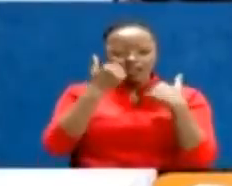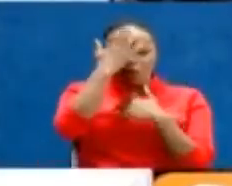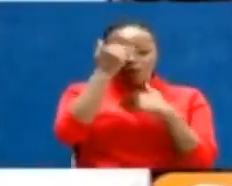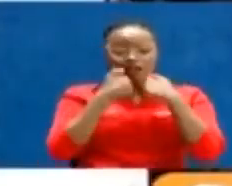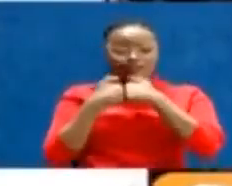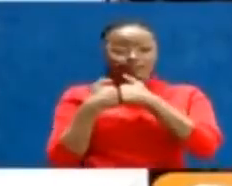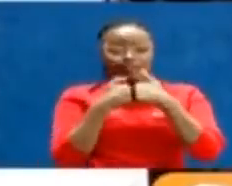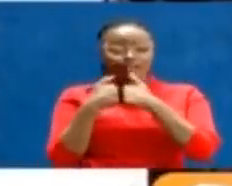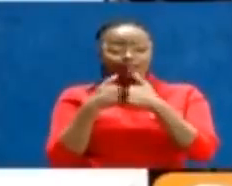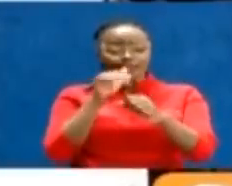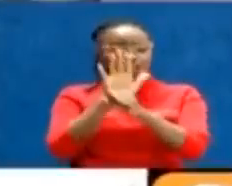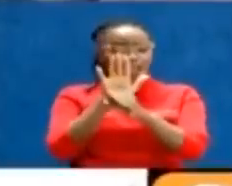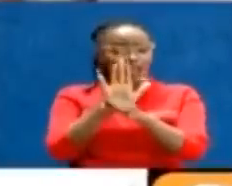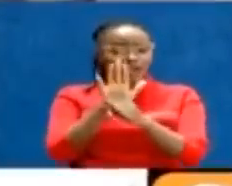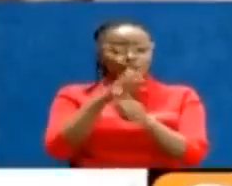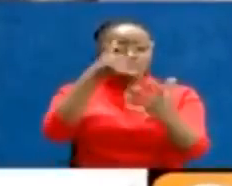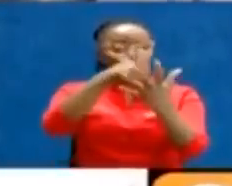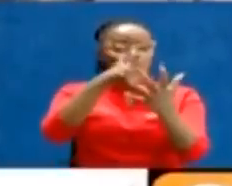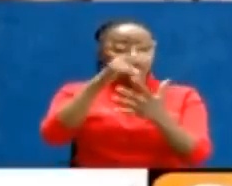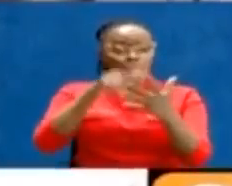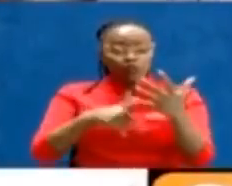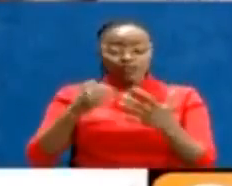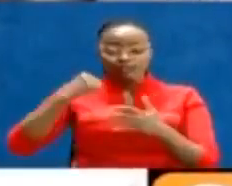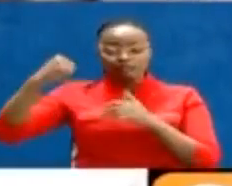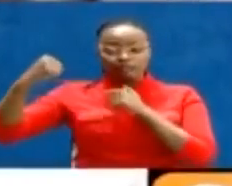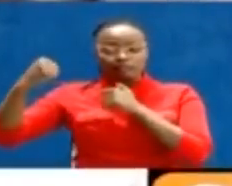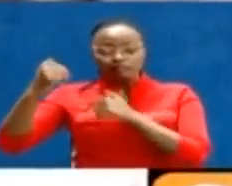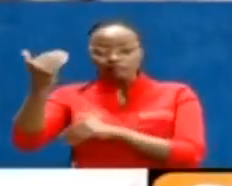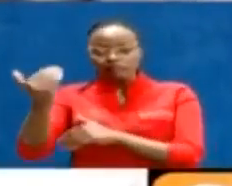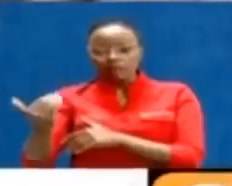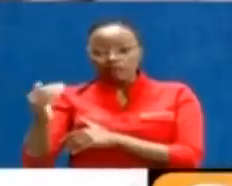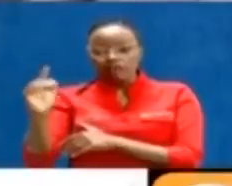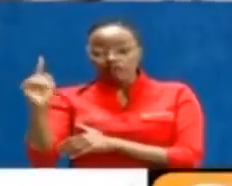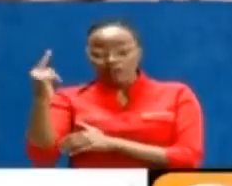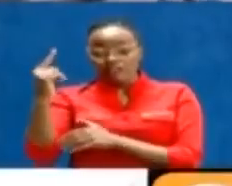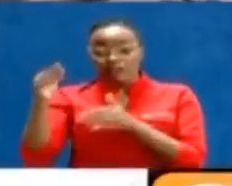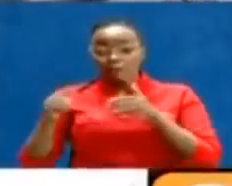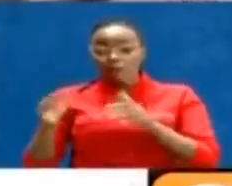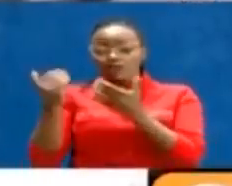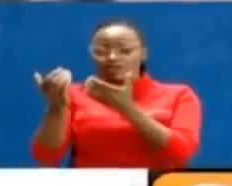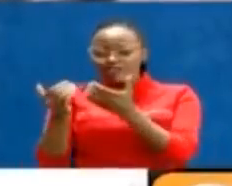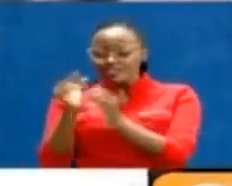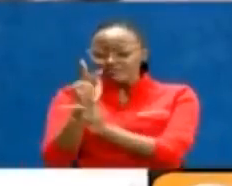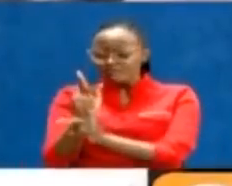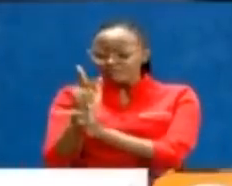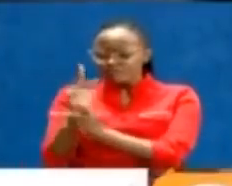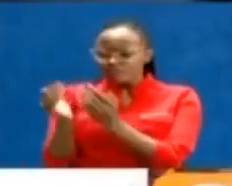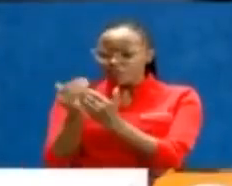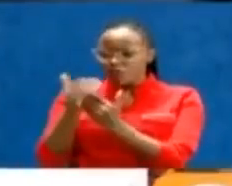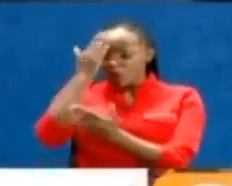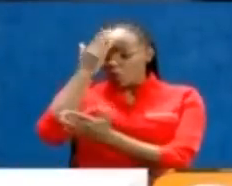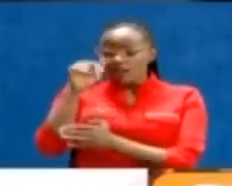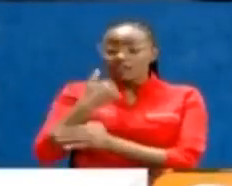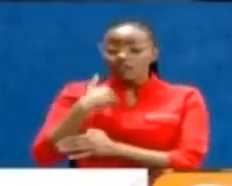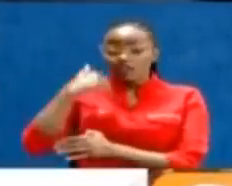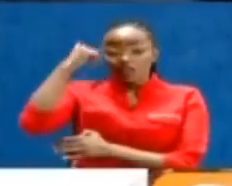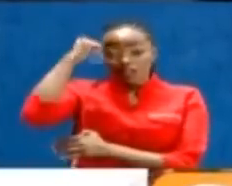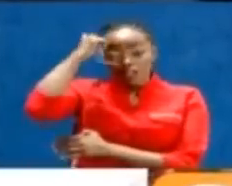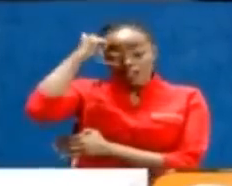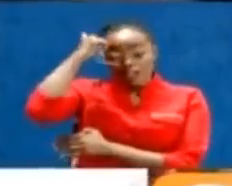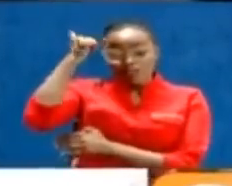kwani changamoto ni nyingi miongoni mwao, ikiwa kwa upande mmoja mwanawe wa kwanza anahitaji umakini zaidi kwani yeye ni